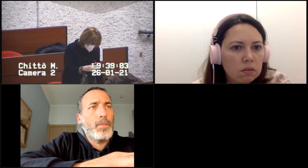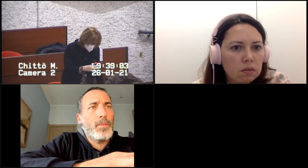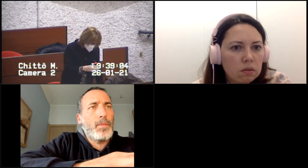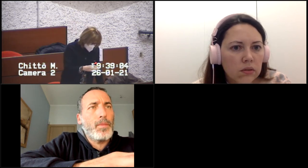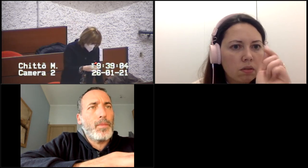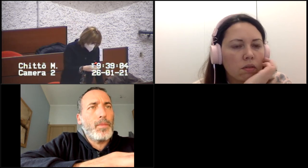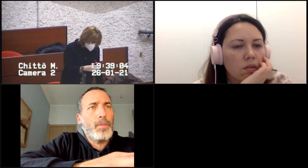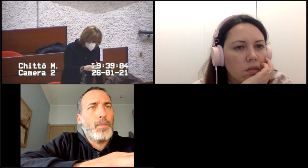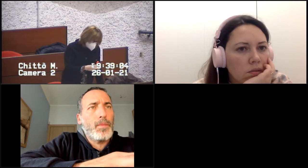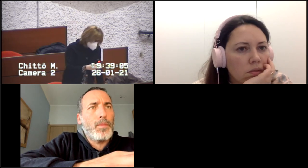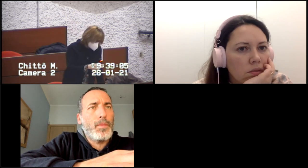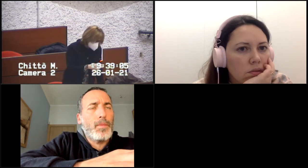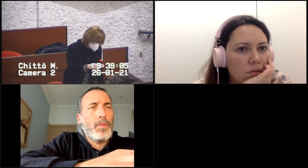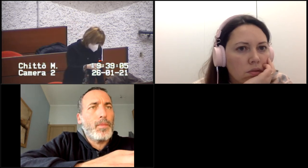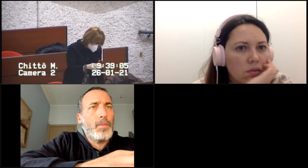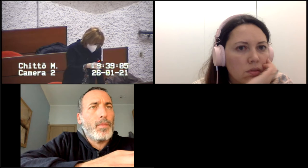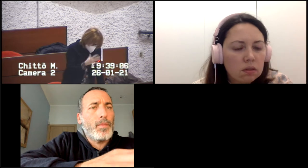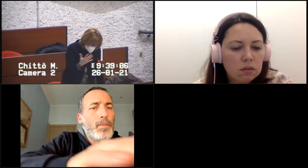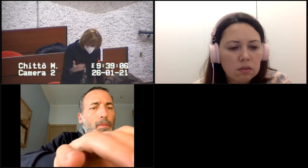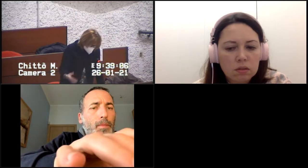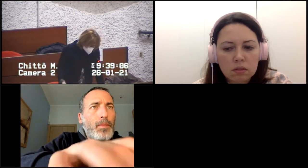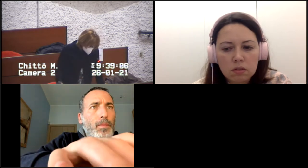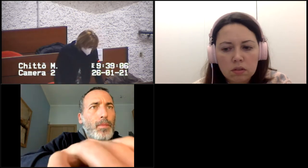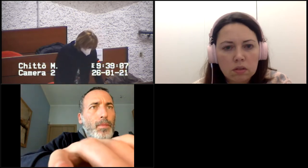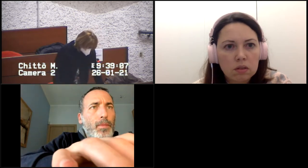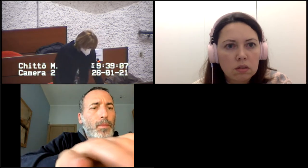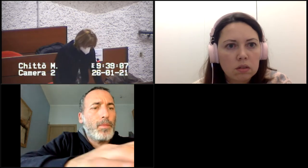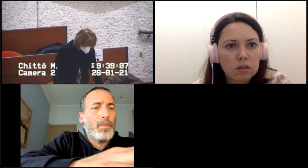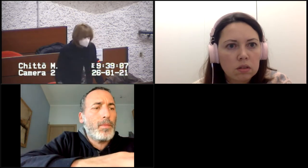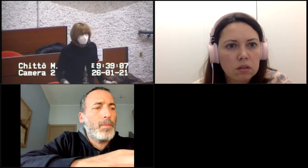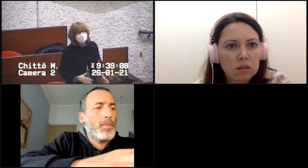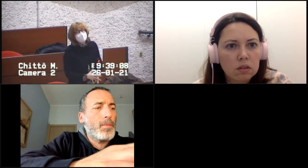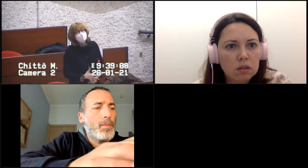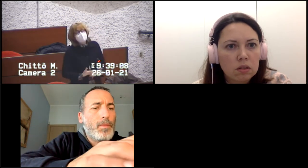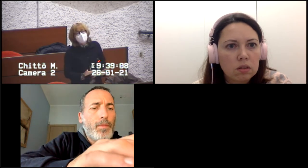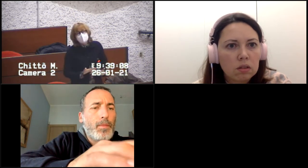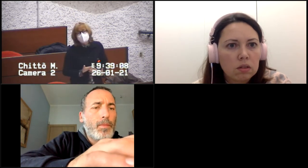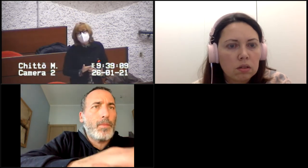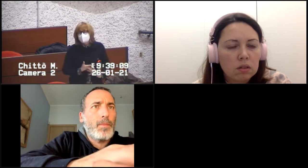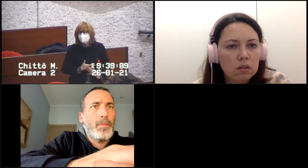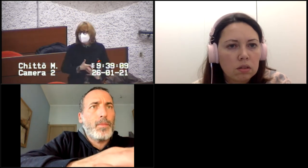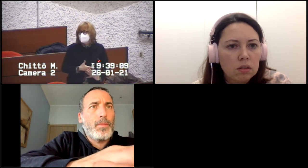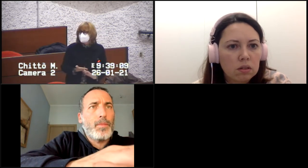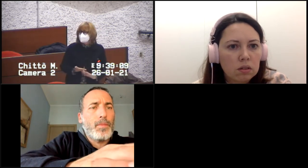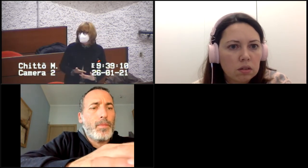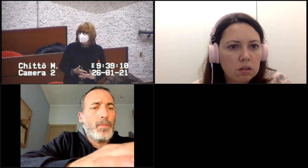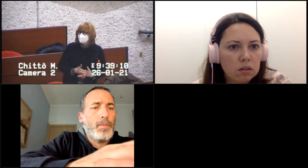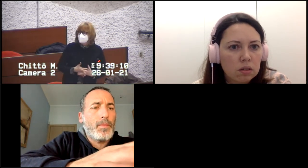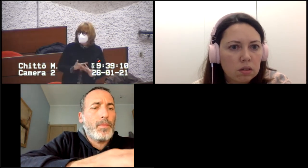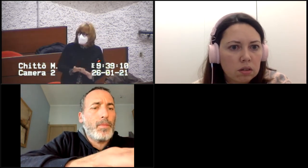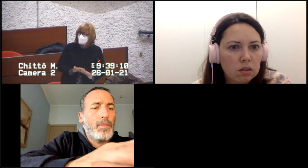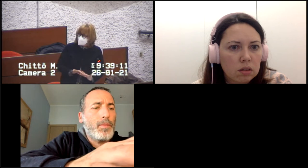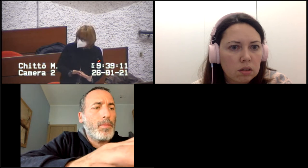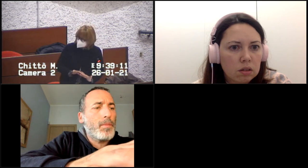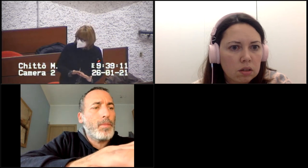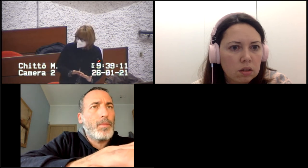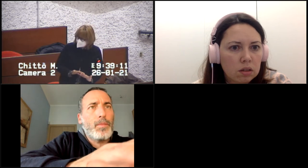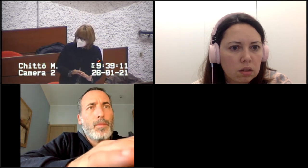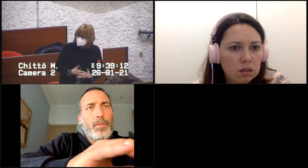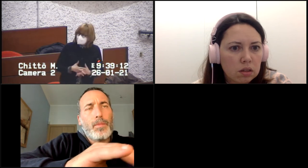della, diciamo così, chiamiamola, della legalità e della sicurezza, è qualcosa che per noi cittadini sestesi non è